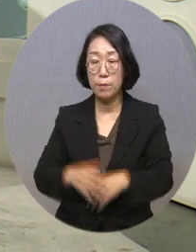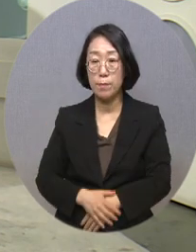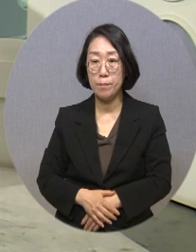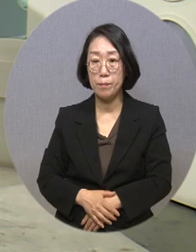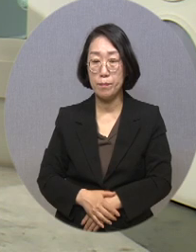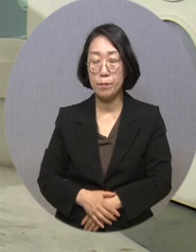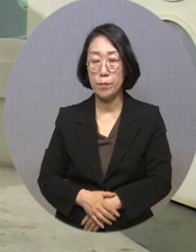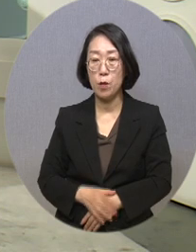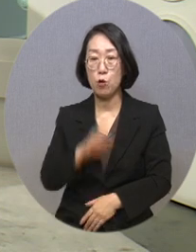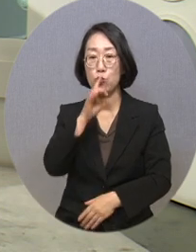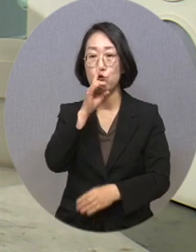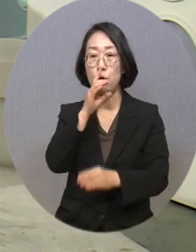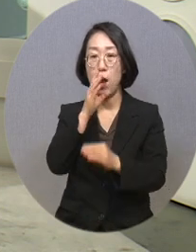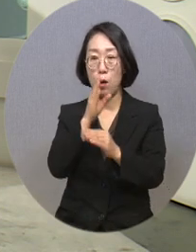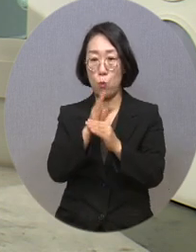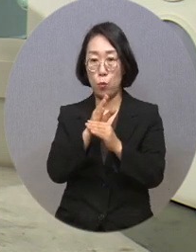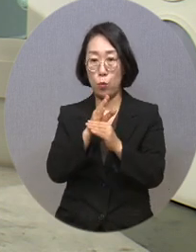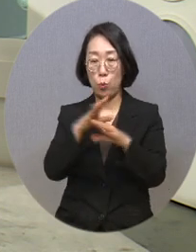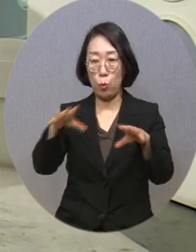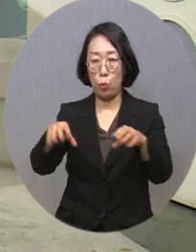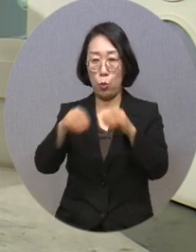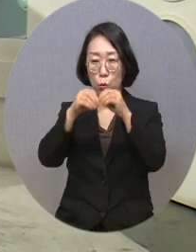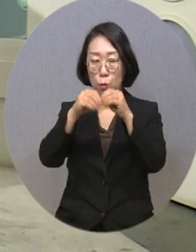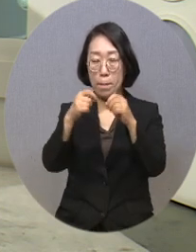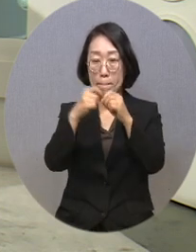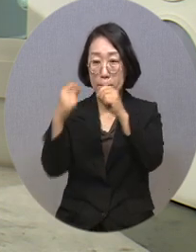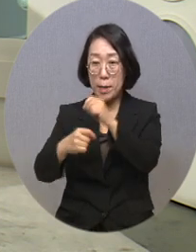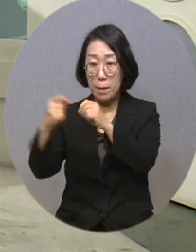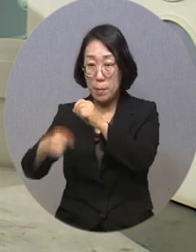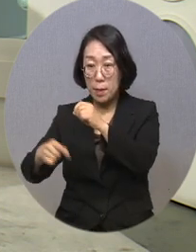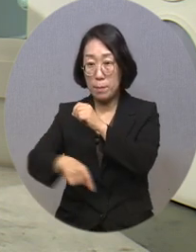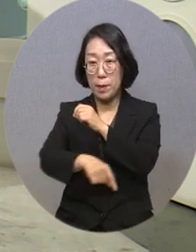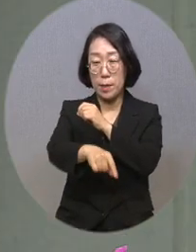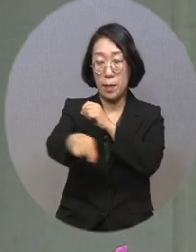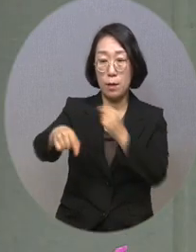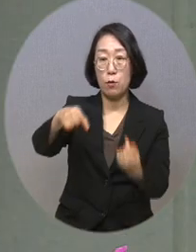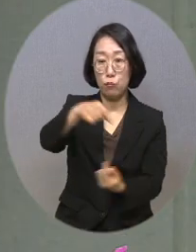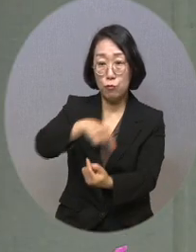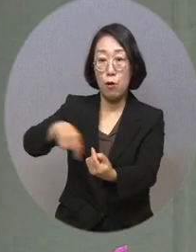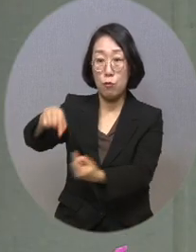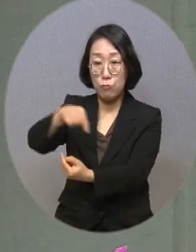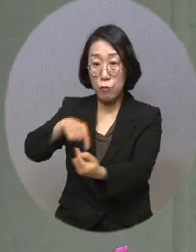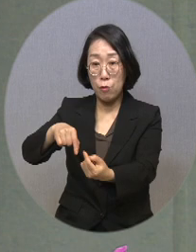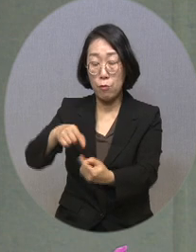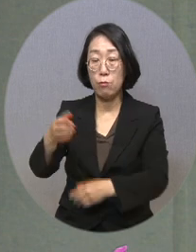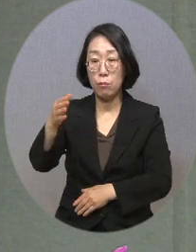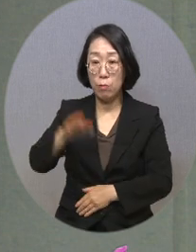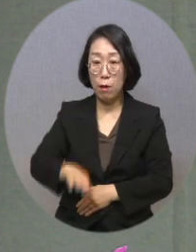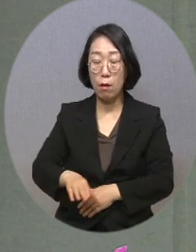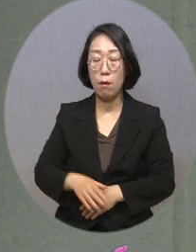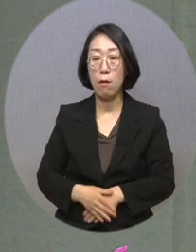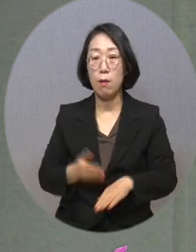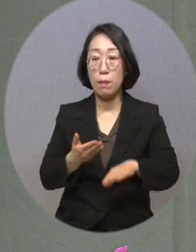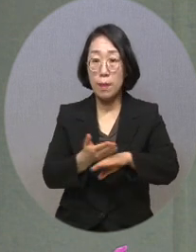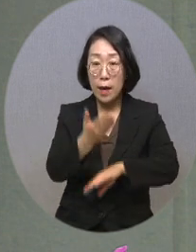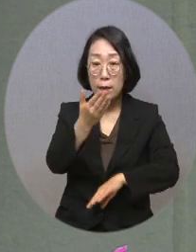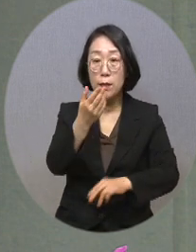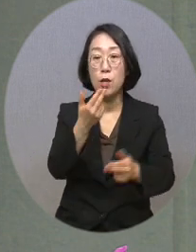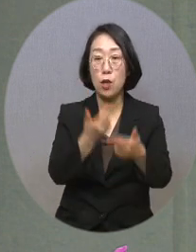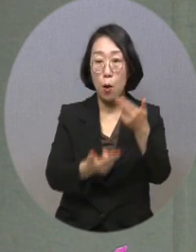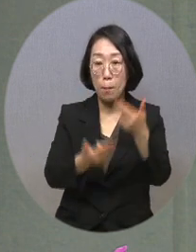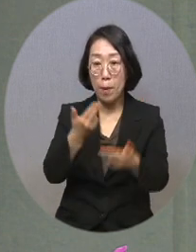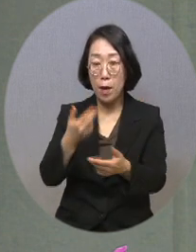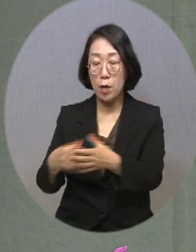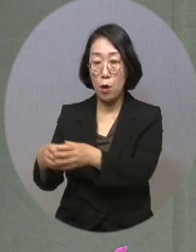중앙세무사회를 중심으로 네. 일사불란하게 이제 움직이신다는 얘기인데 그렇습니다. 다른 협회나 연합회